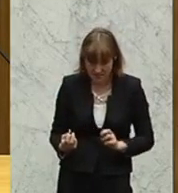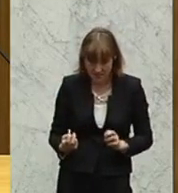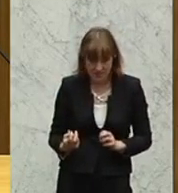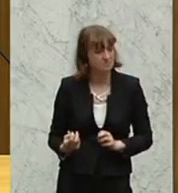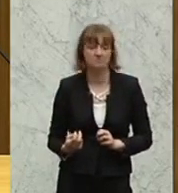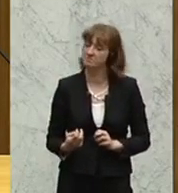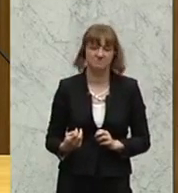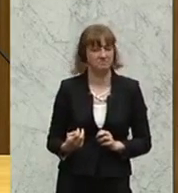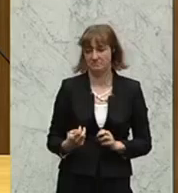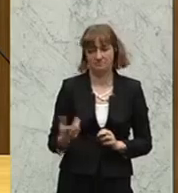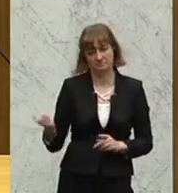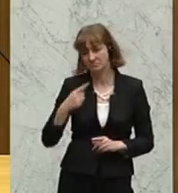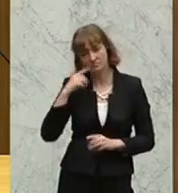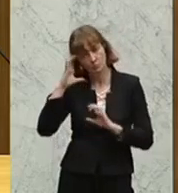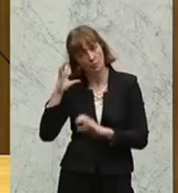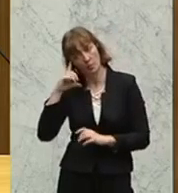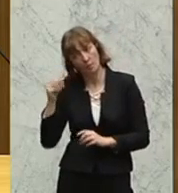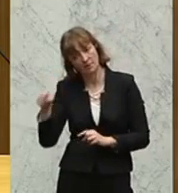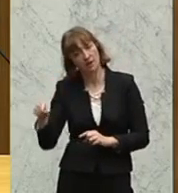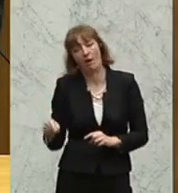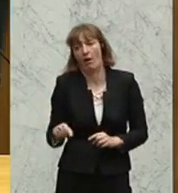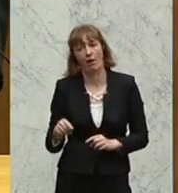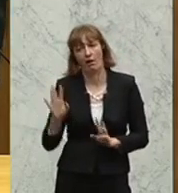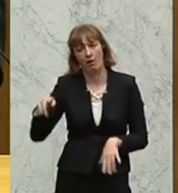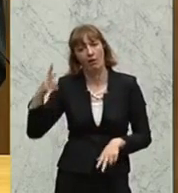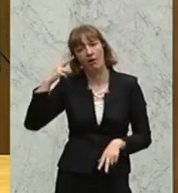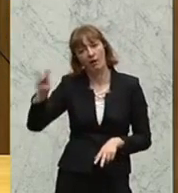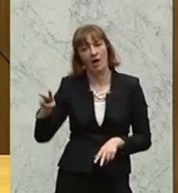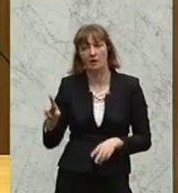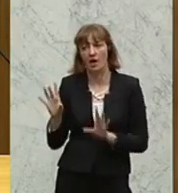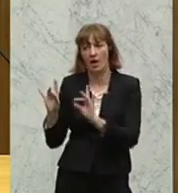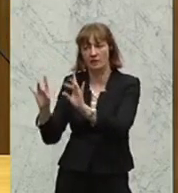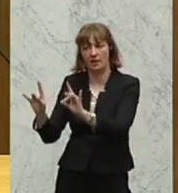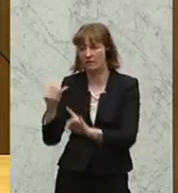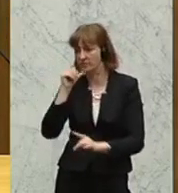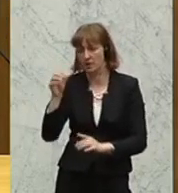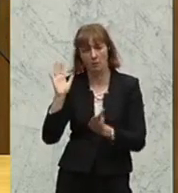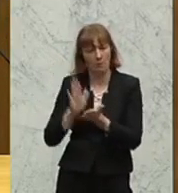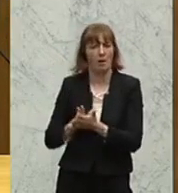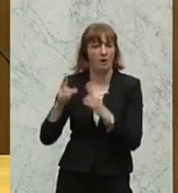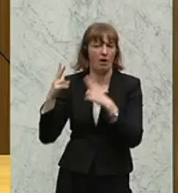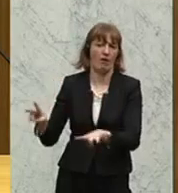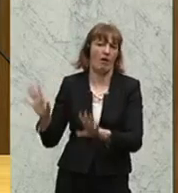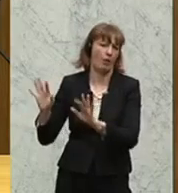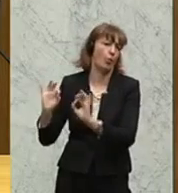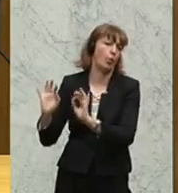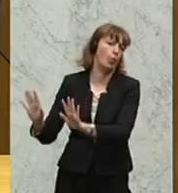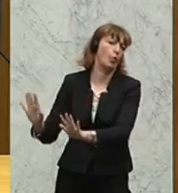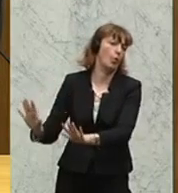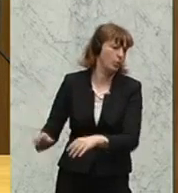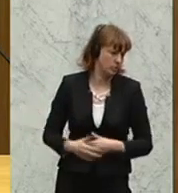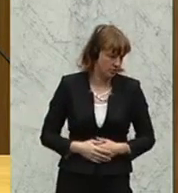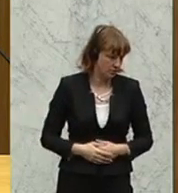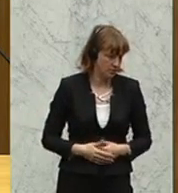in eurem philosophischen Unterbau jeweils ist drinnen das Prinzip der Solidarität. Aber statt dass Sie eine Steuerreform machen,